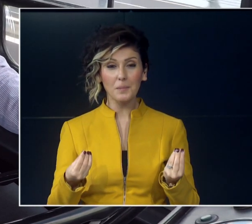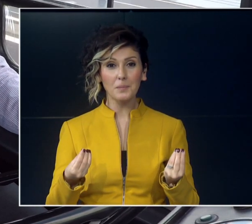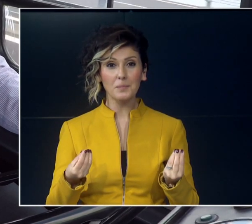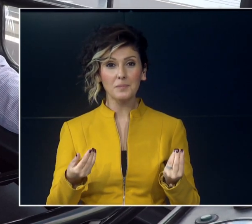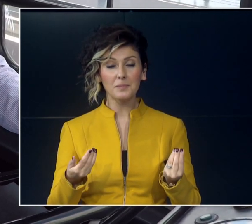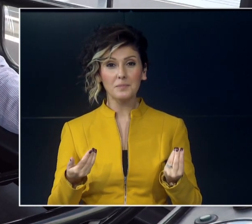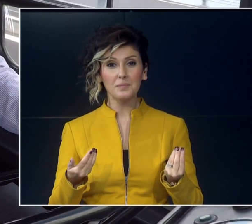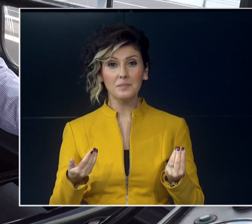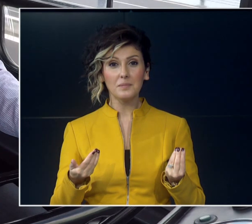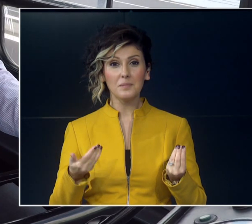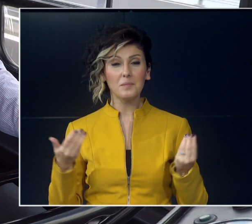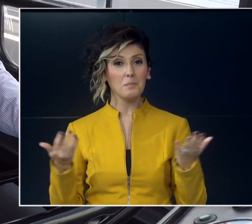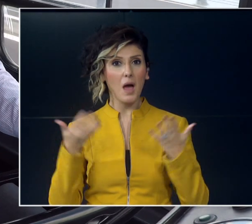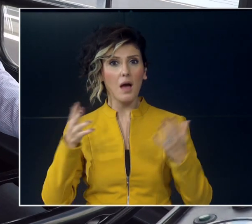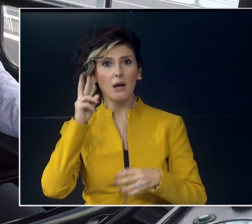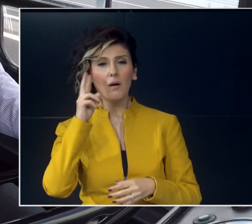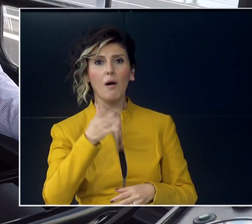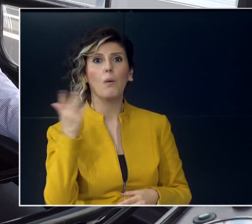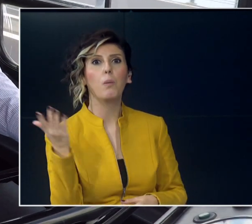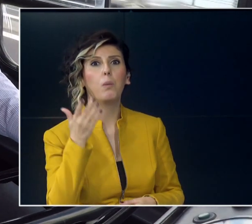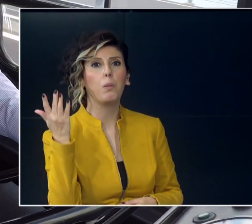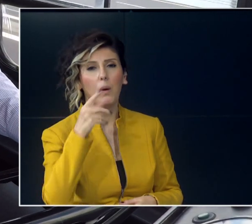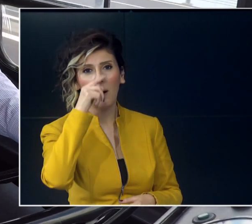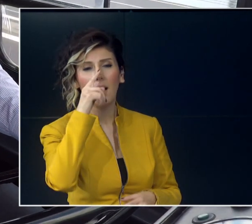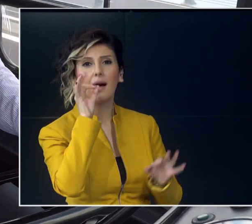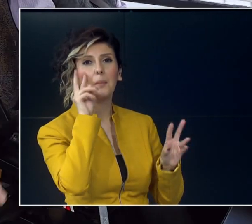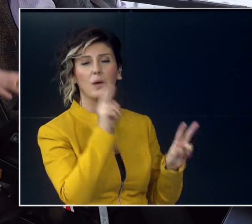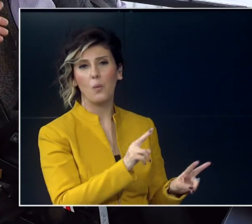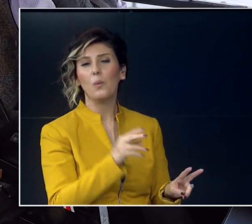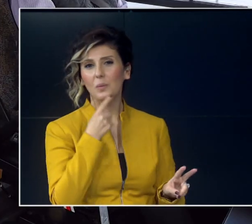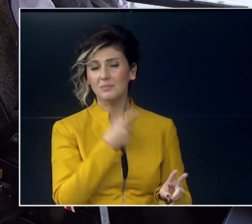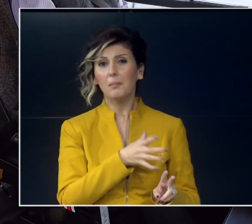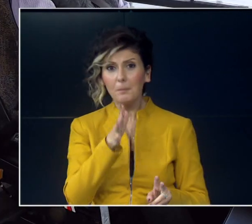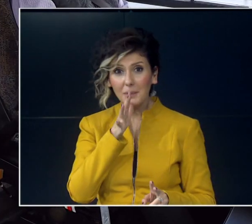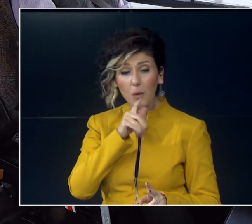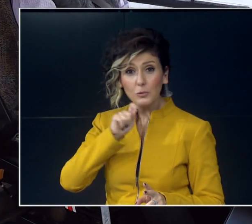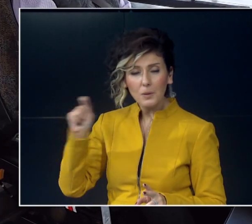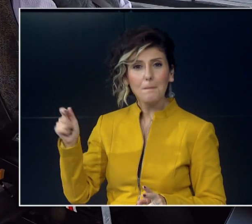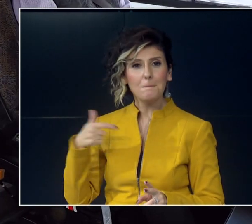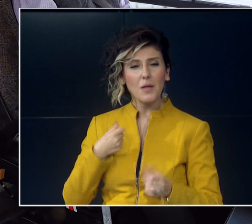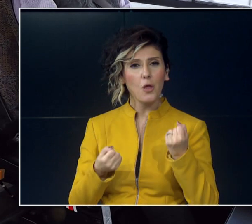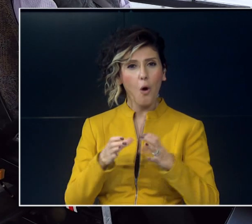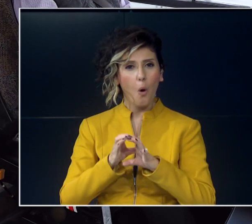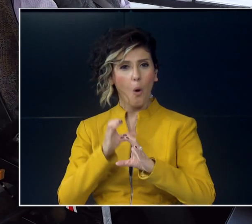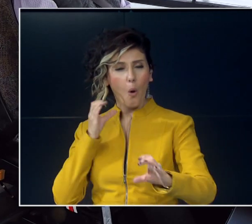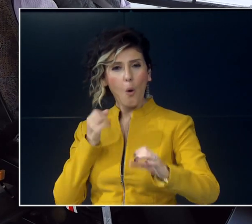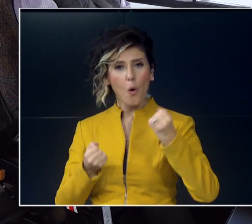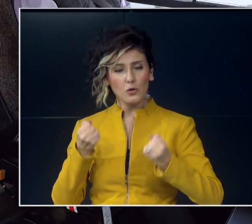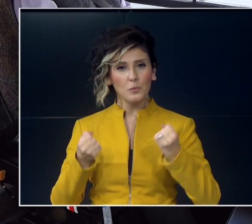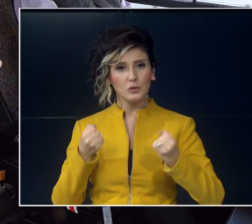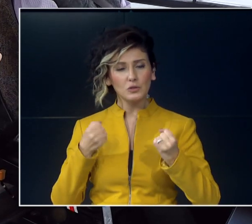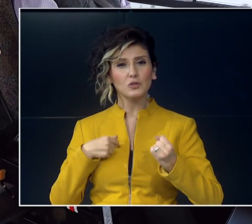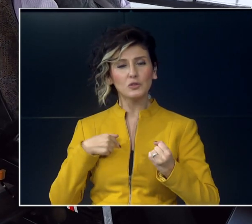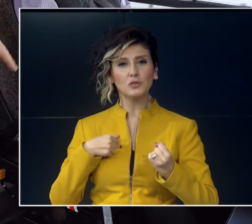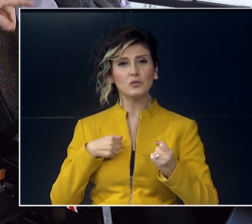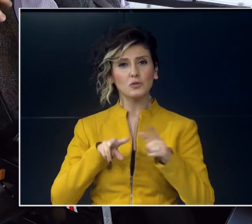bayağı bir farklı gözle bakılıyordu. Evet. Ya biliyor musunuz? Ben böyle bir otobüste bir yolculuk yaptım